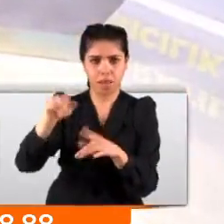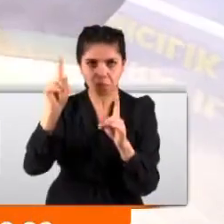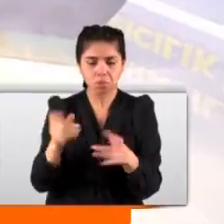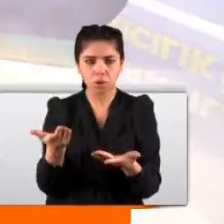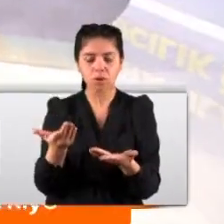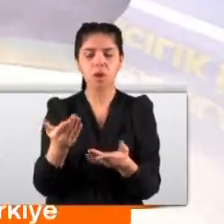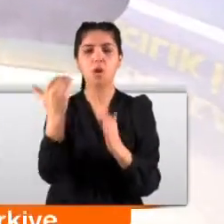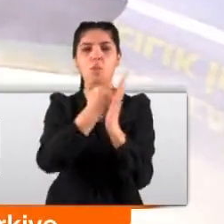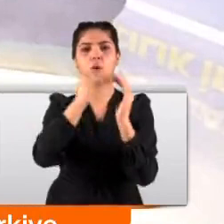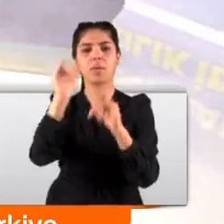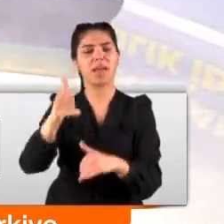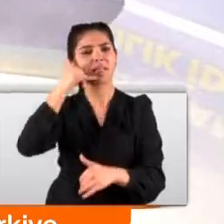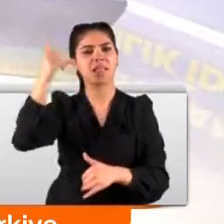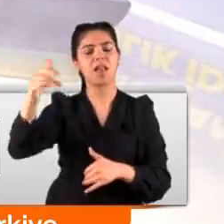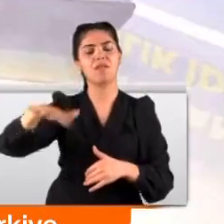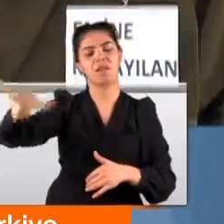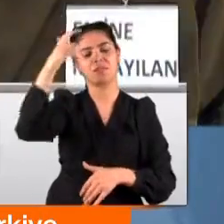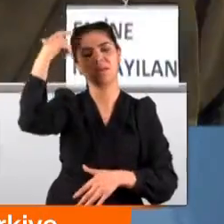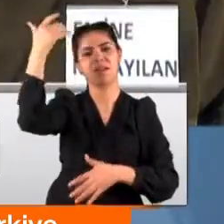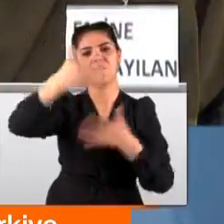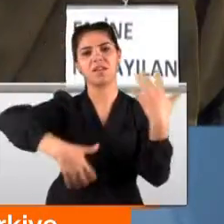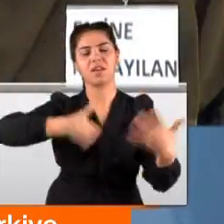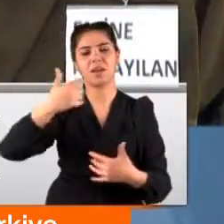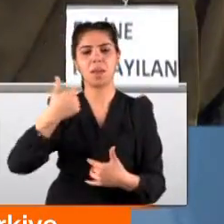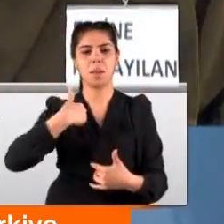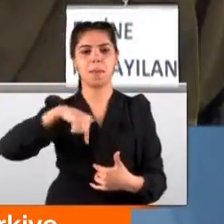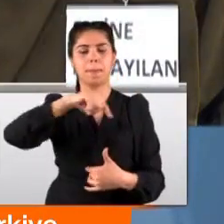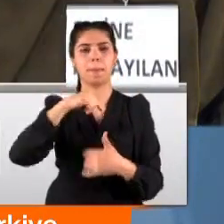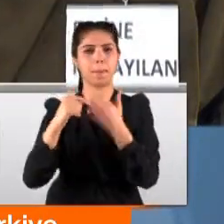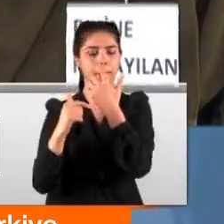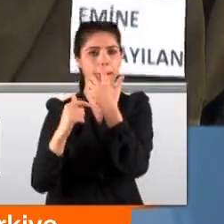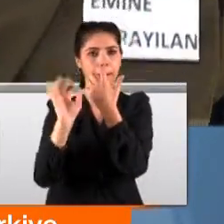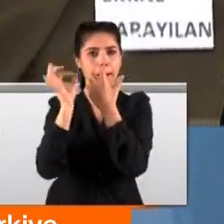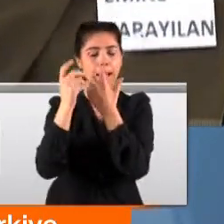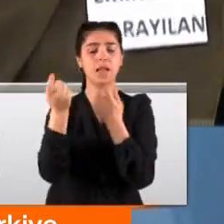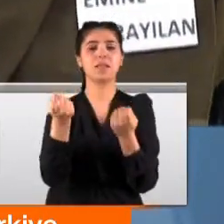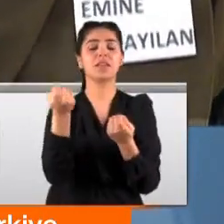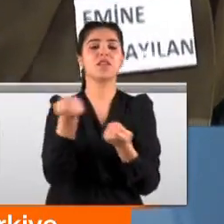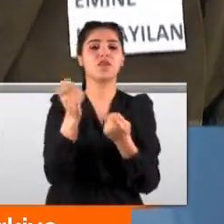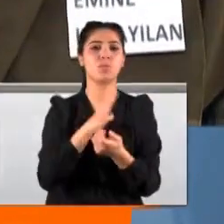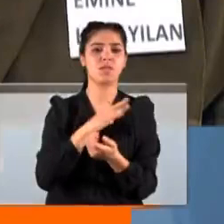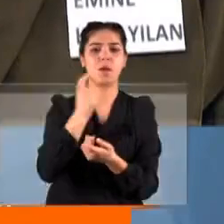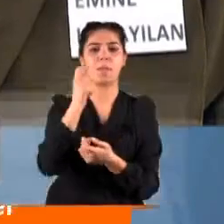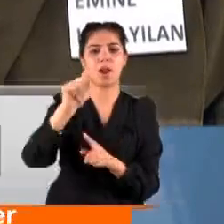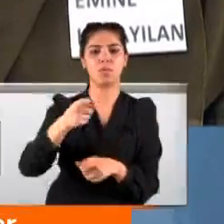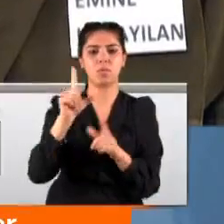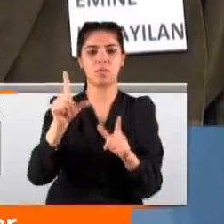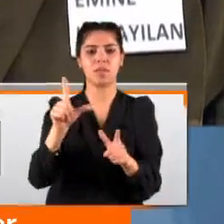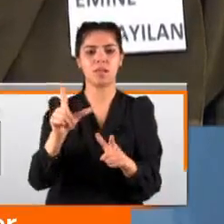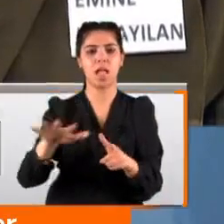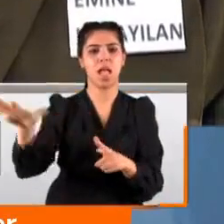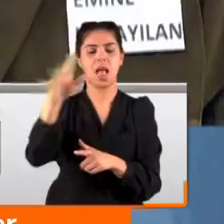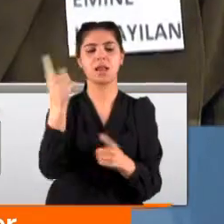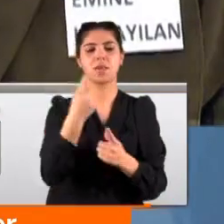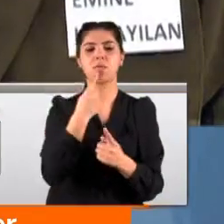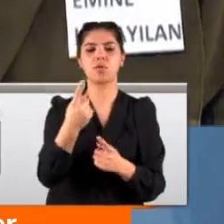Ancak yayına gelen telefonlar kafaları karıştırdı. Bizim stüdyomuzumuz var, para bulmamız lazım. Hepsi bir şeyler söylüyor Müge Hanım.